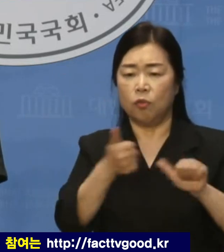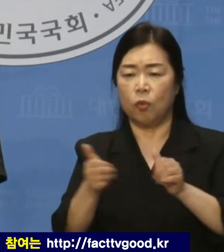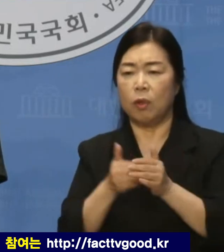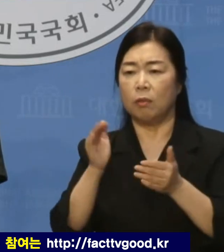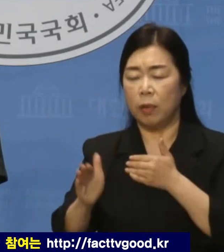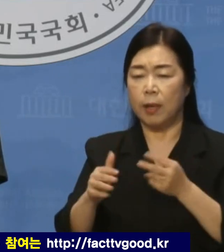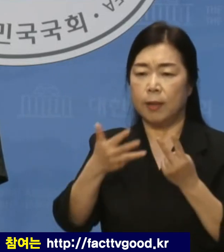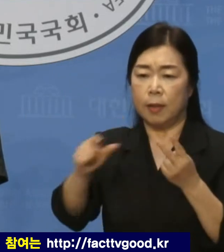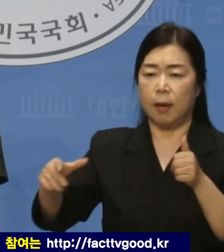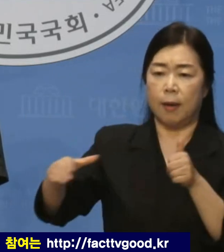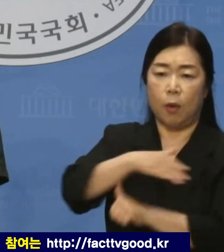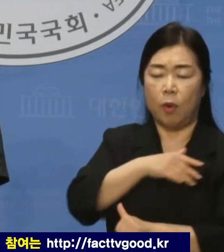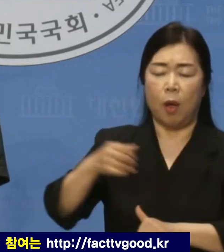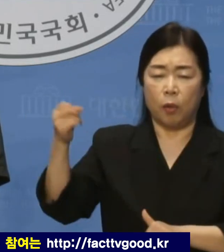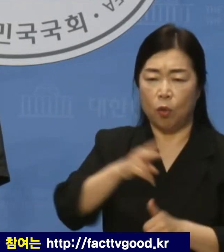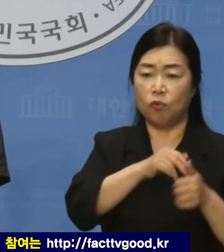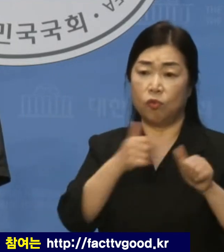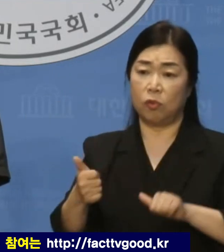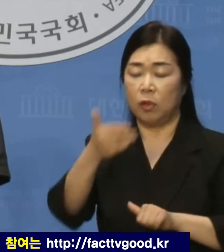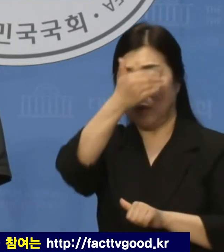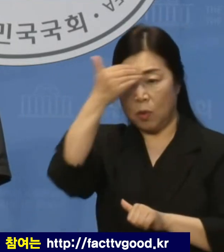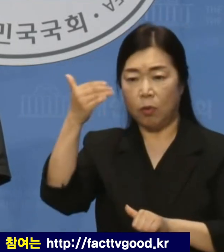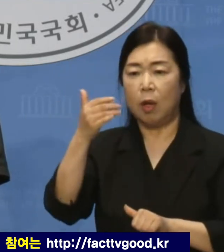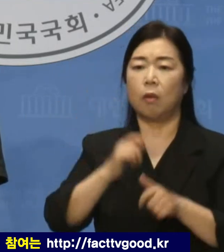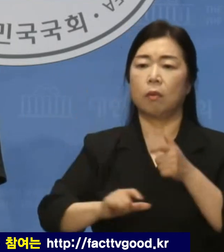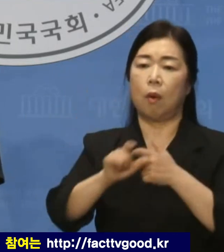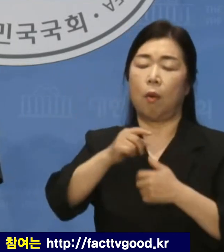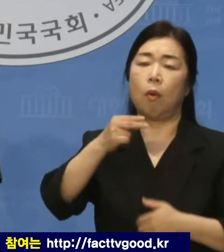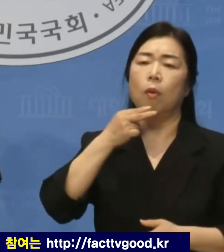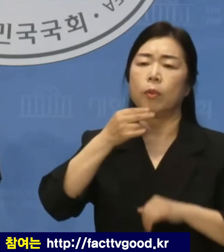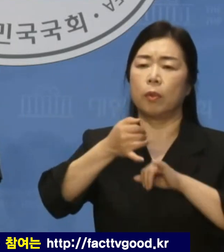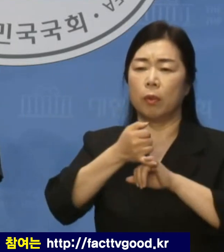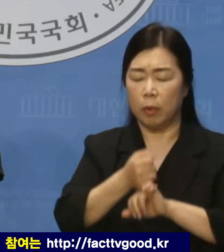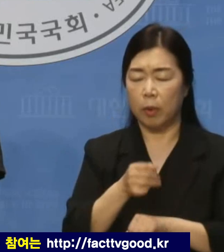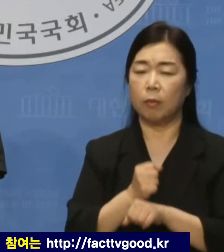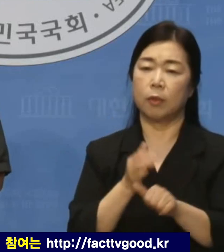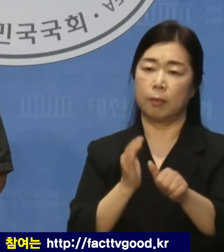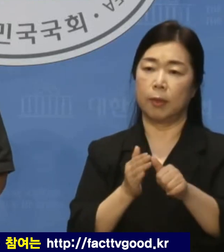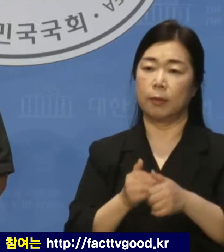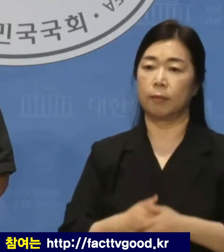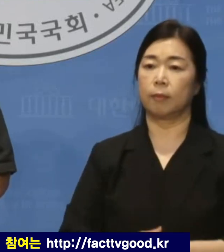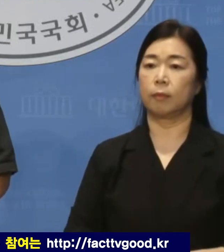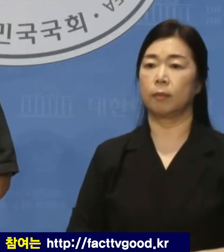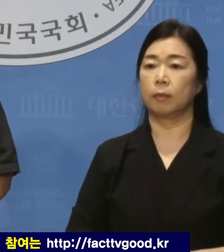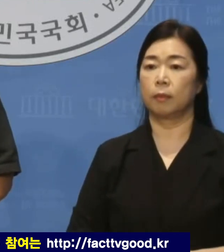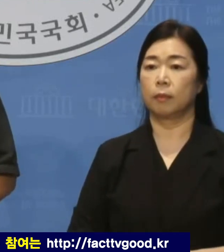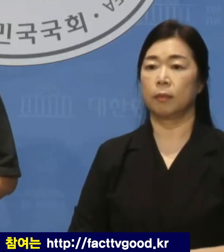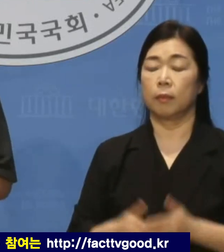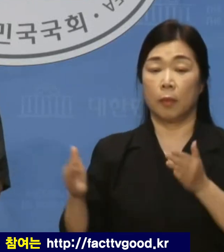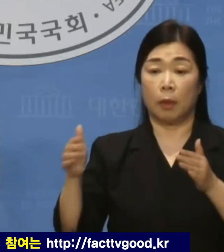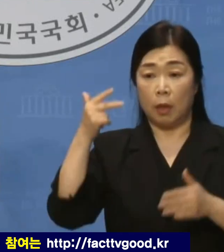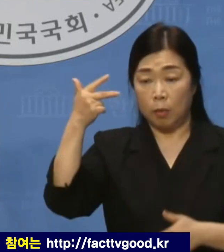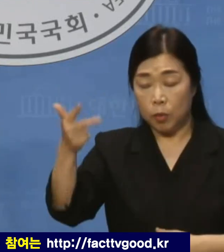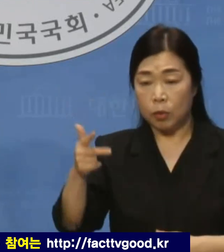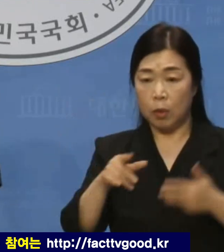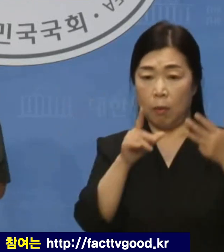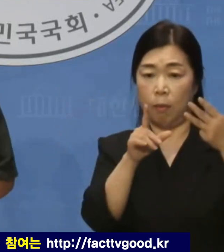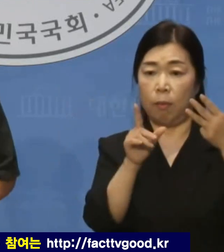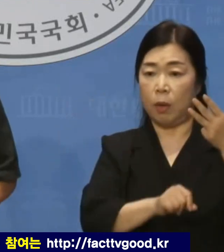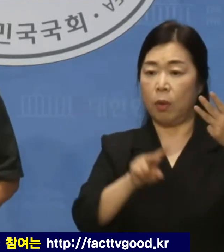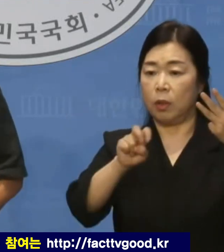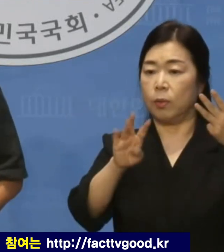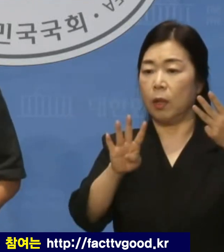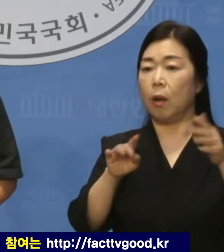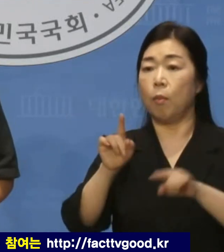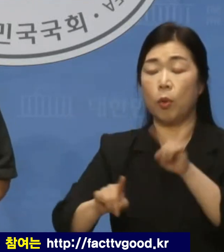나서 2차 가해로 다시 죽어가는 청년들이 없도록 해주십시오. 다음 주 8월